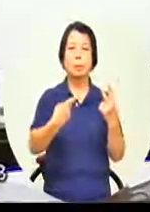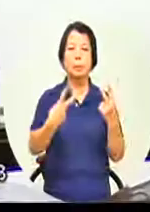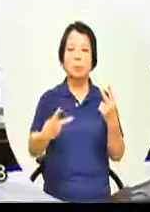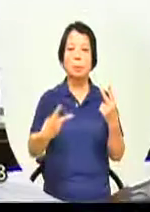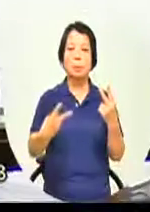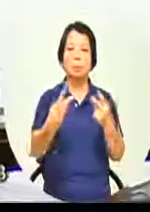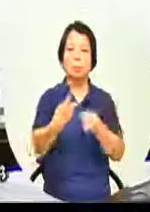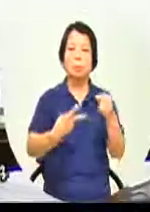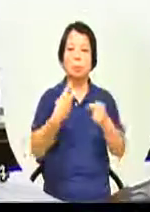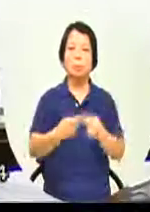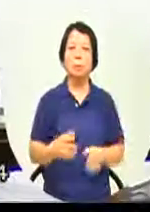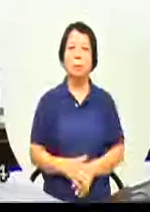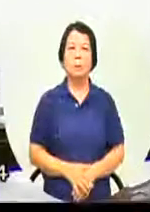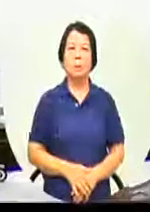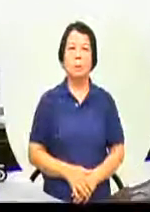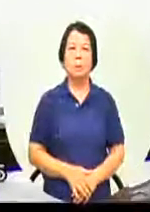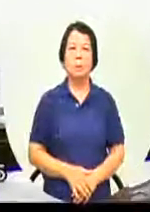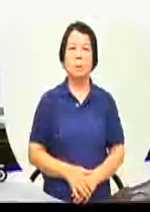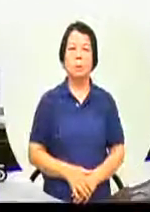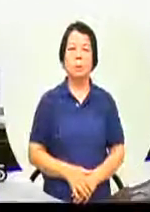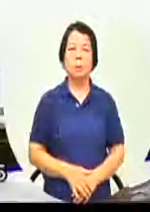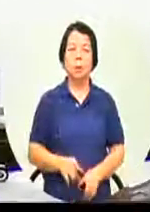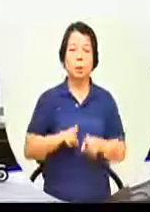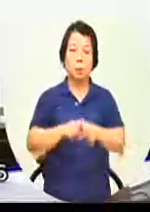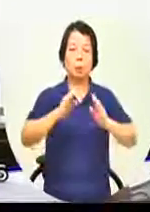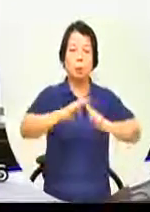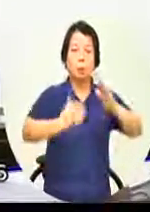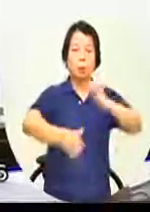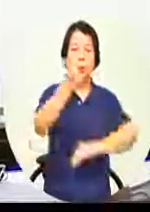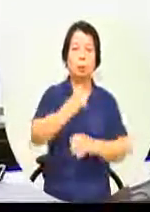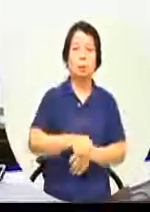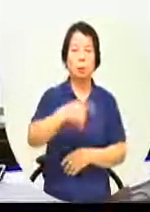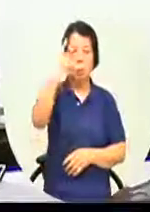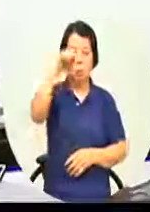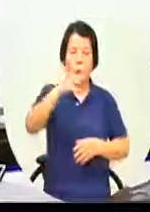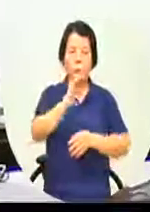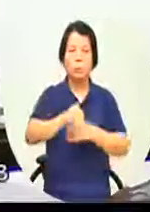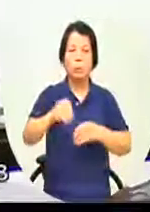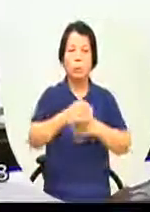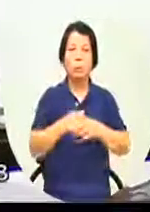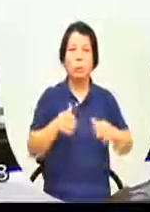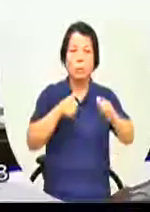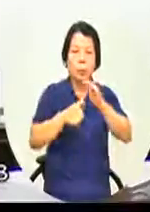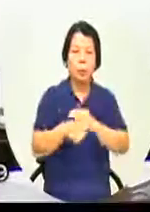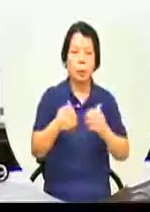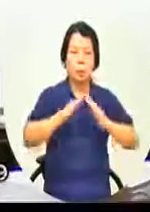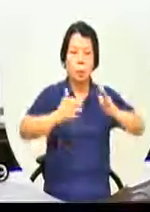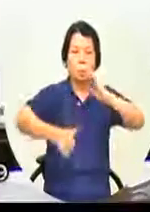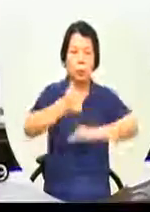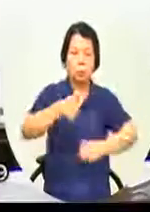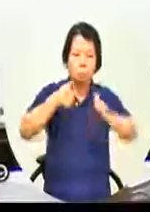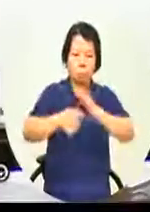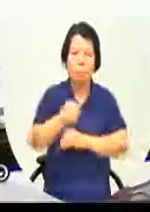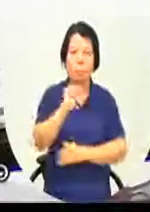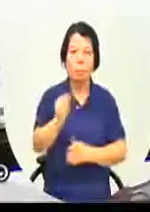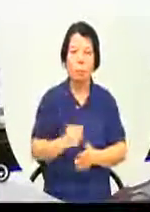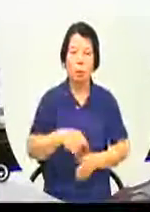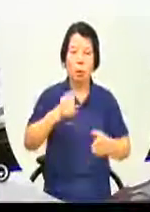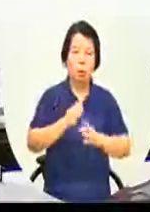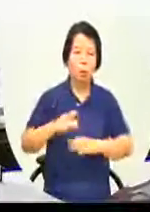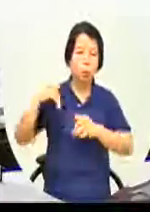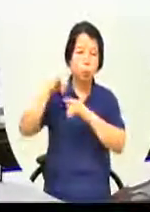2012年，我们跟着市长要去古巴，给我市长没办法进去，你还记不记得那一次我们去到古